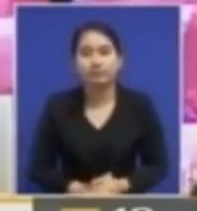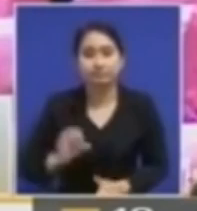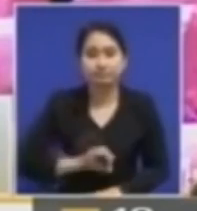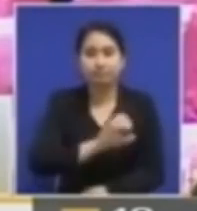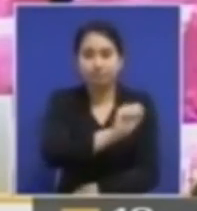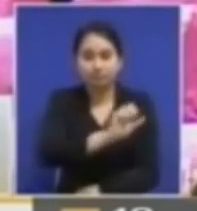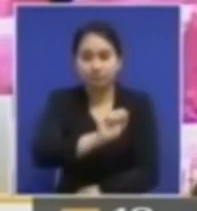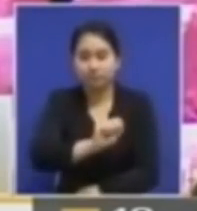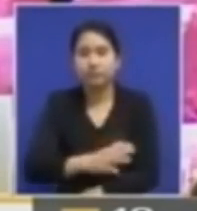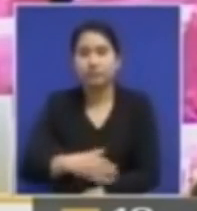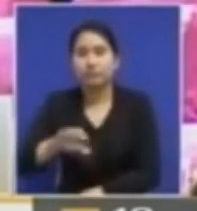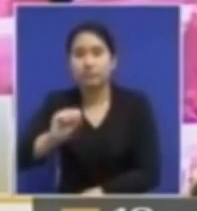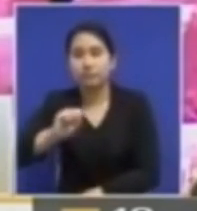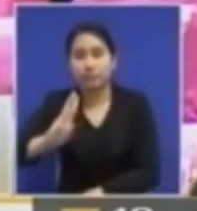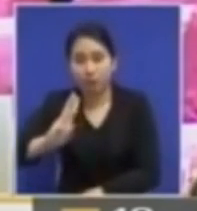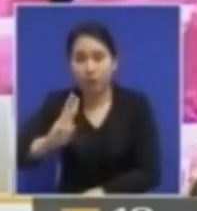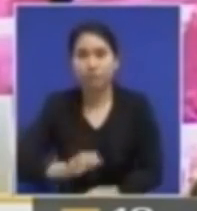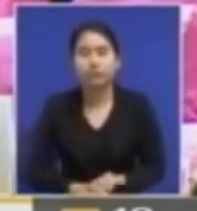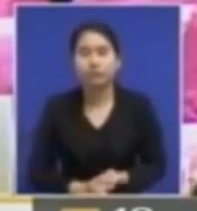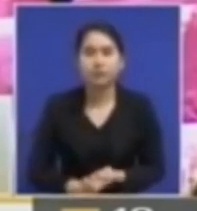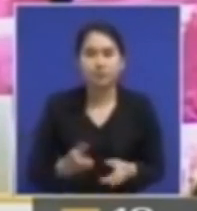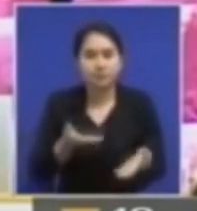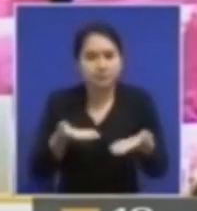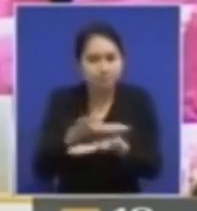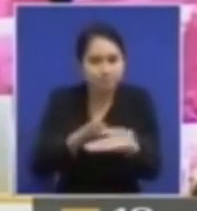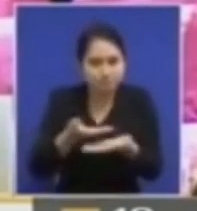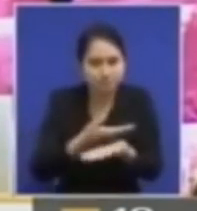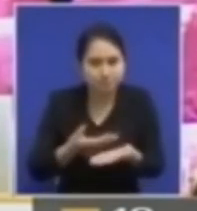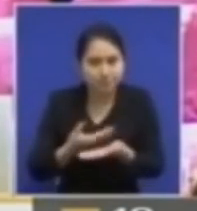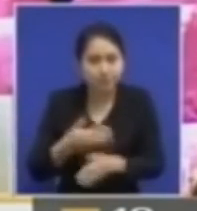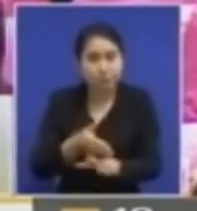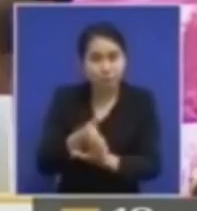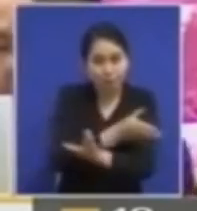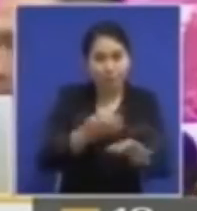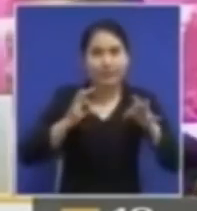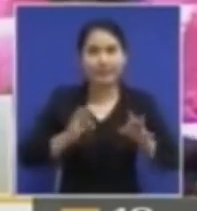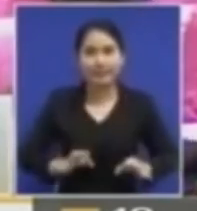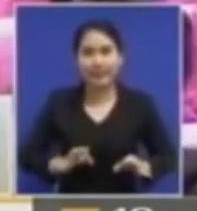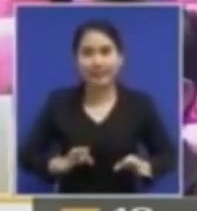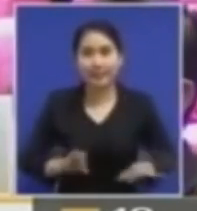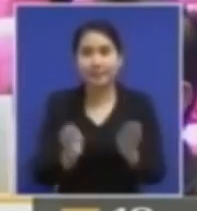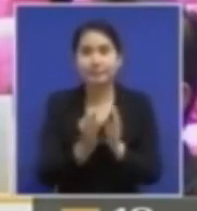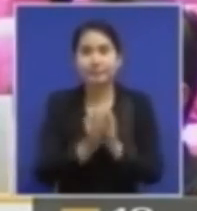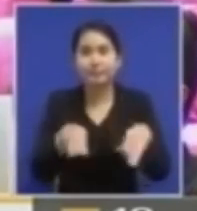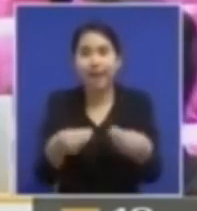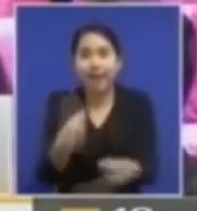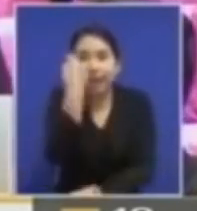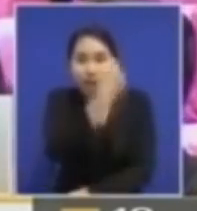มาชิกสภาผู้แทนราษฎรได้พิจารณาตามเหตุตามผลก่อนที่ท่านจะได้ตัดสินใจลงมติเพราะว่าการลงมติในครั้